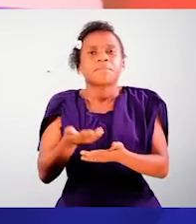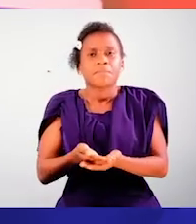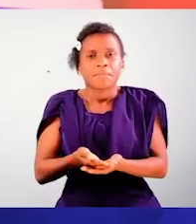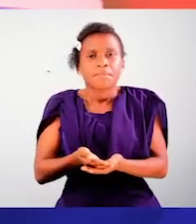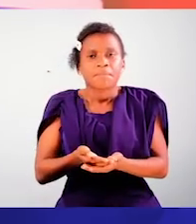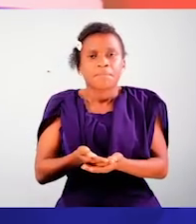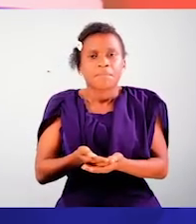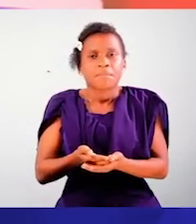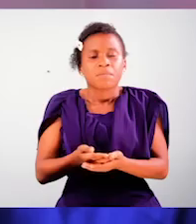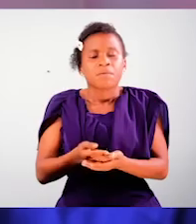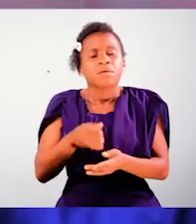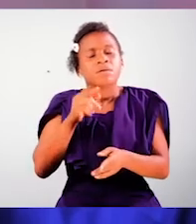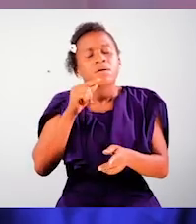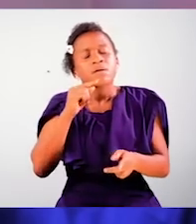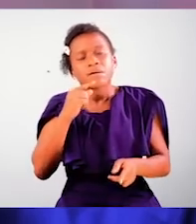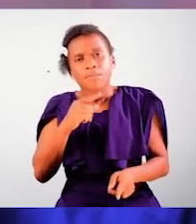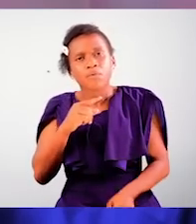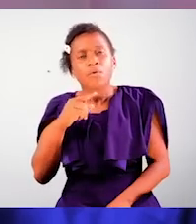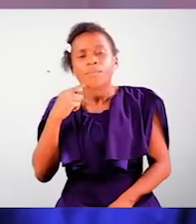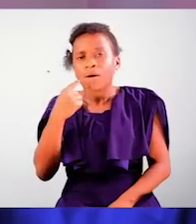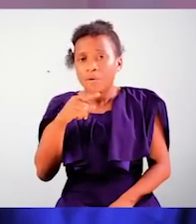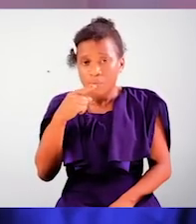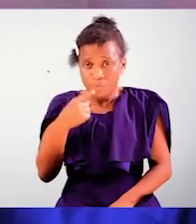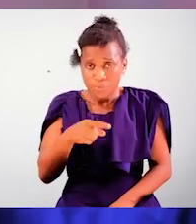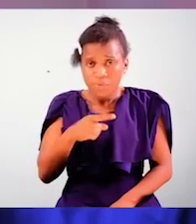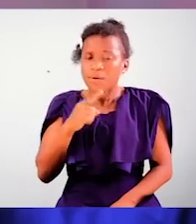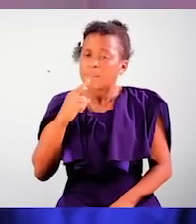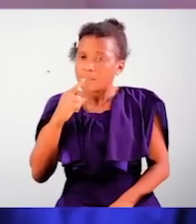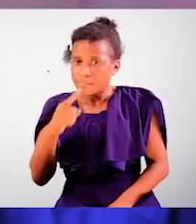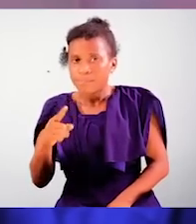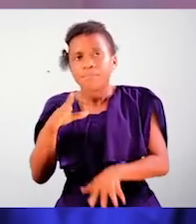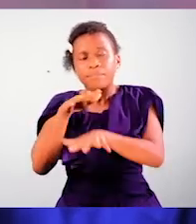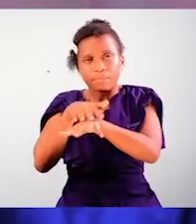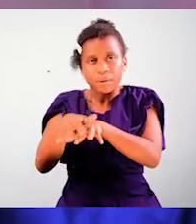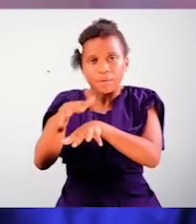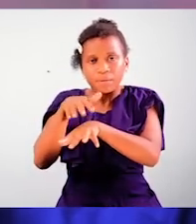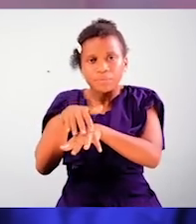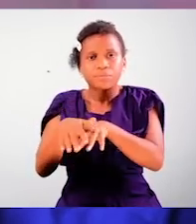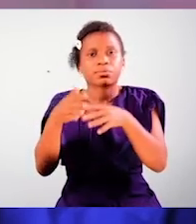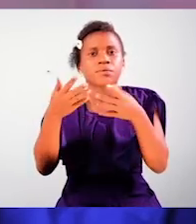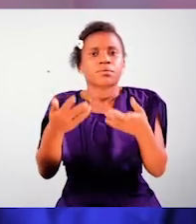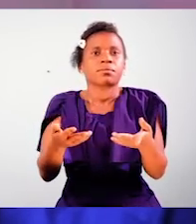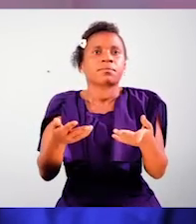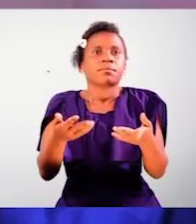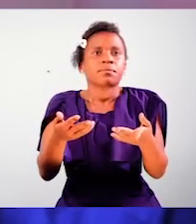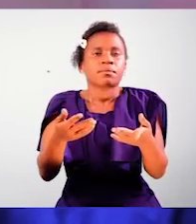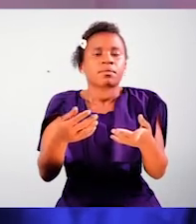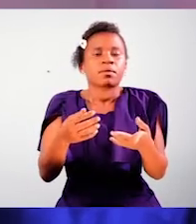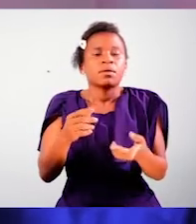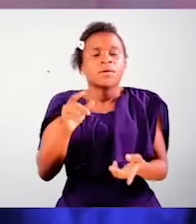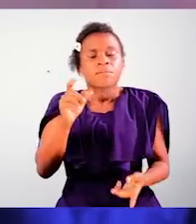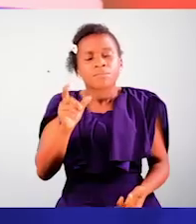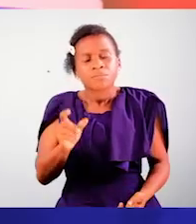Kuna maelekezo. Kuna agizo. Mara nyingi ukisikia mtu anakuambia hili